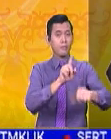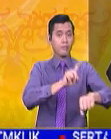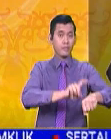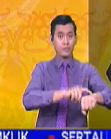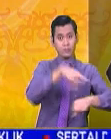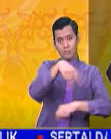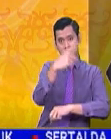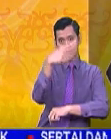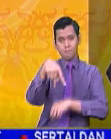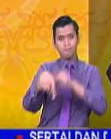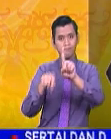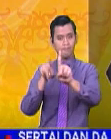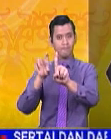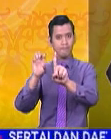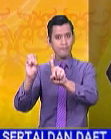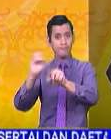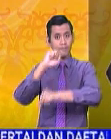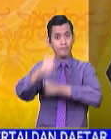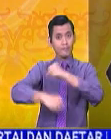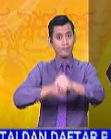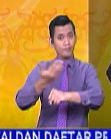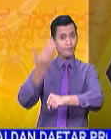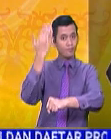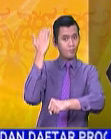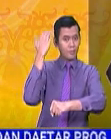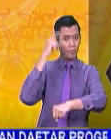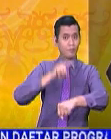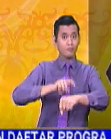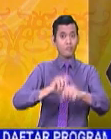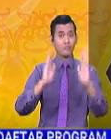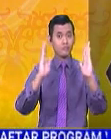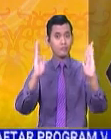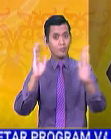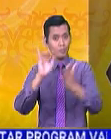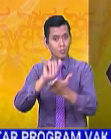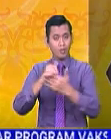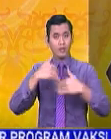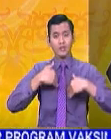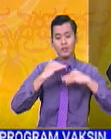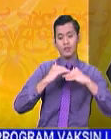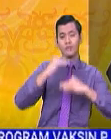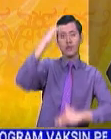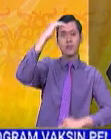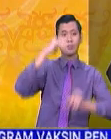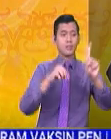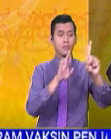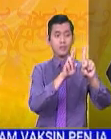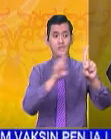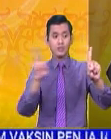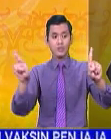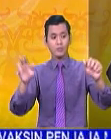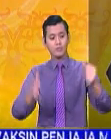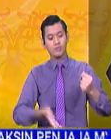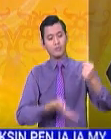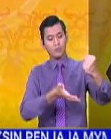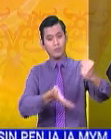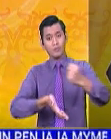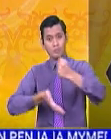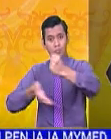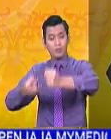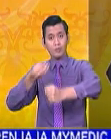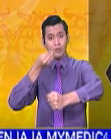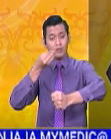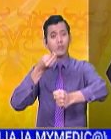ptp1 pelan kosong tahun lepas dan dalam tempo tersebut lebih 1000 set bantuan makanan telah diedarkan